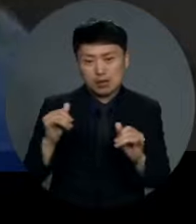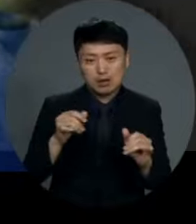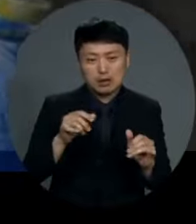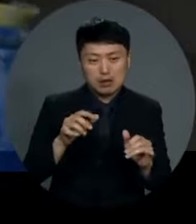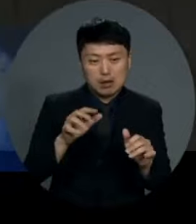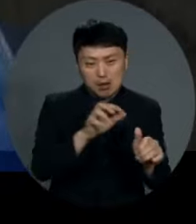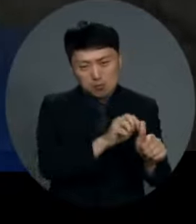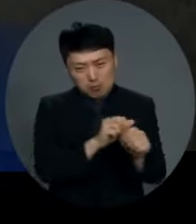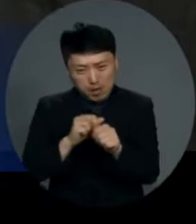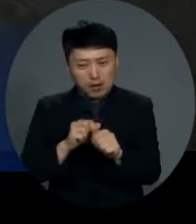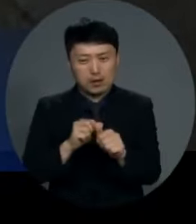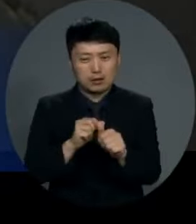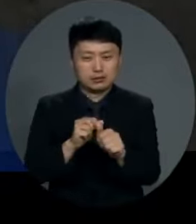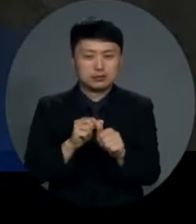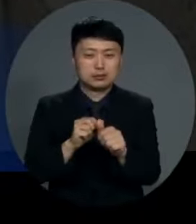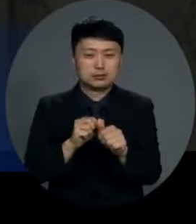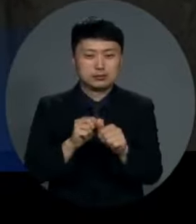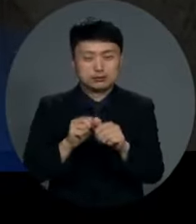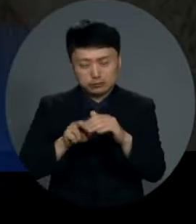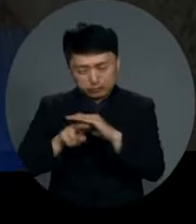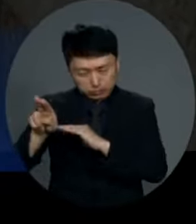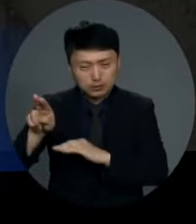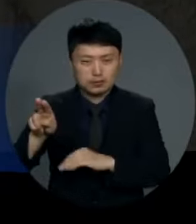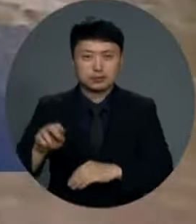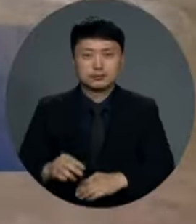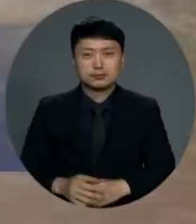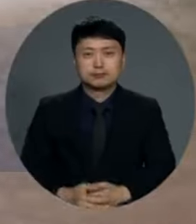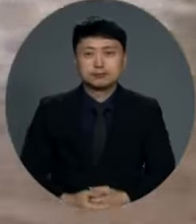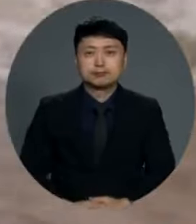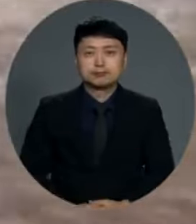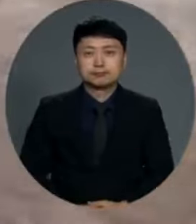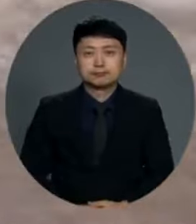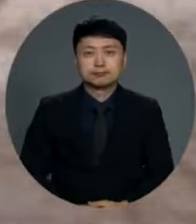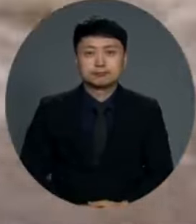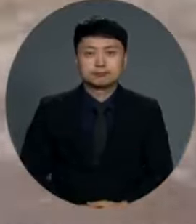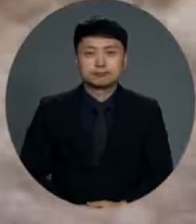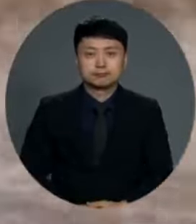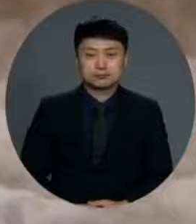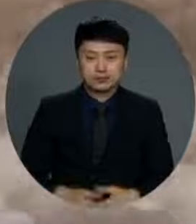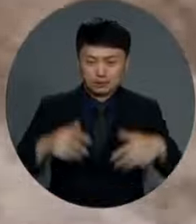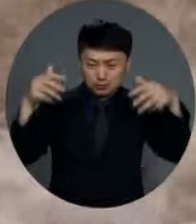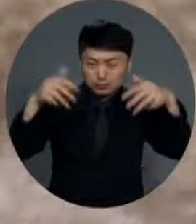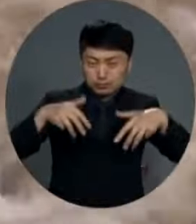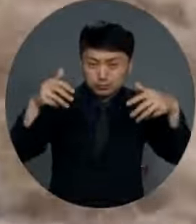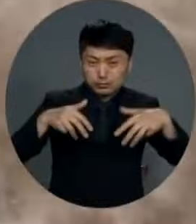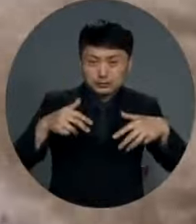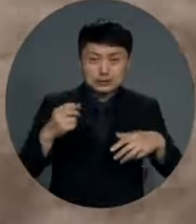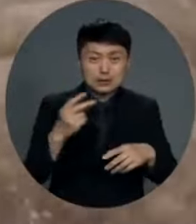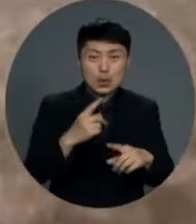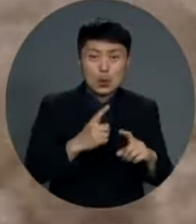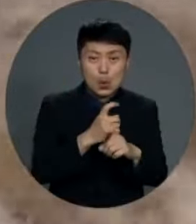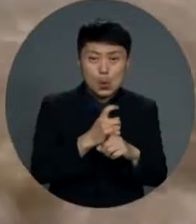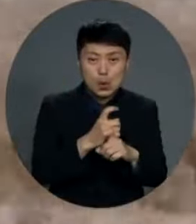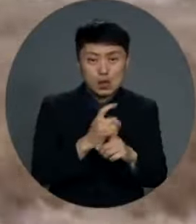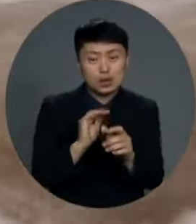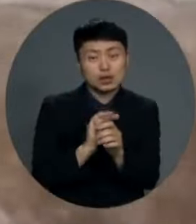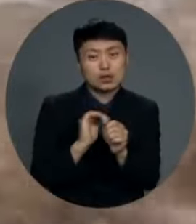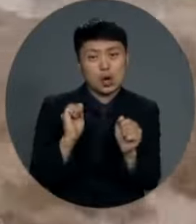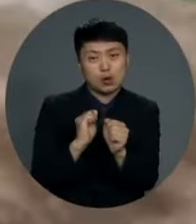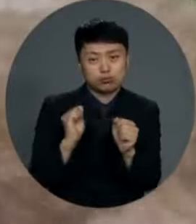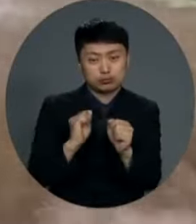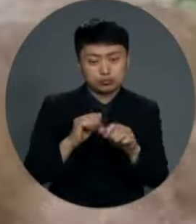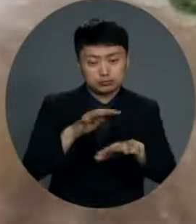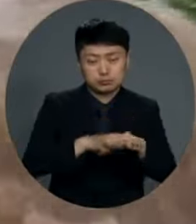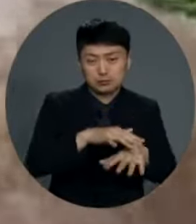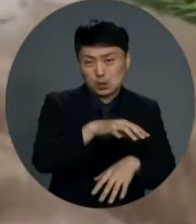뒤로 나무 새를 굴러 꺼올리가 그래갔어요. 이 밖에도 물폭탄을 맞은 칠곡군 등 경북 지역